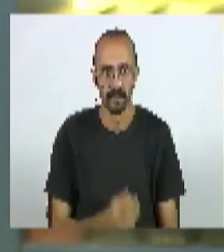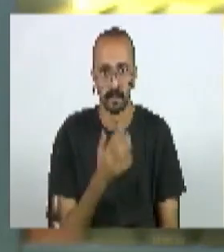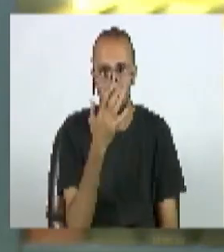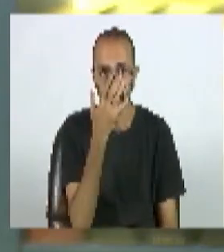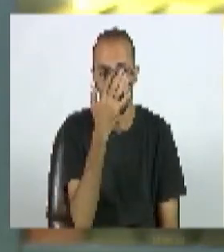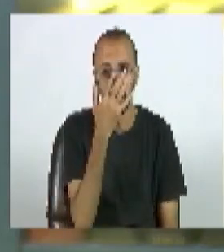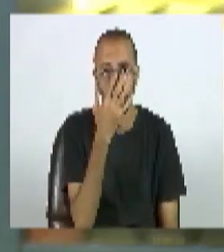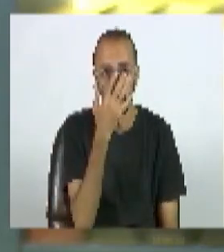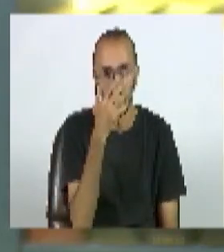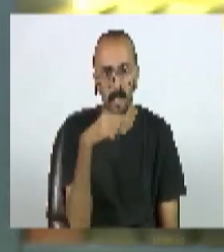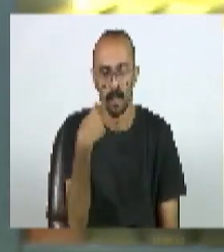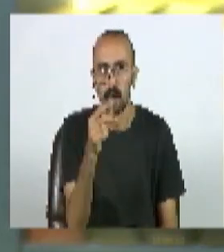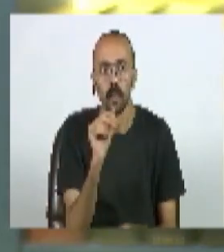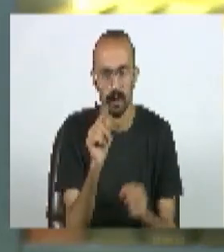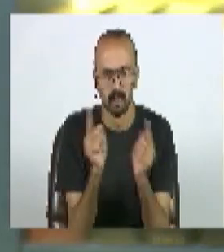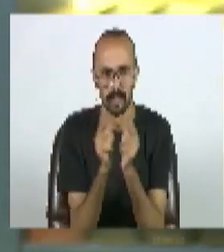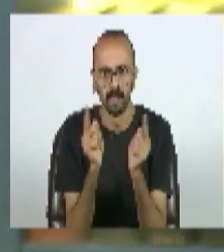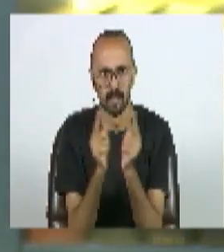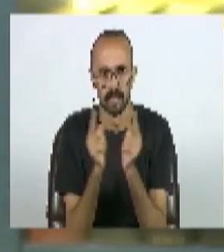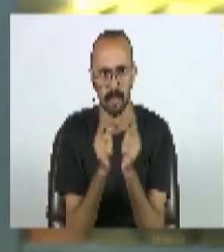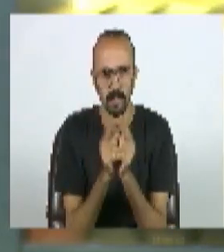هقول لكم الدروس دي بسرعه.